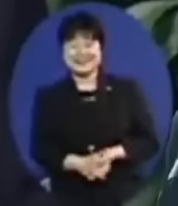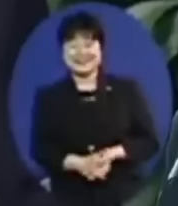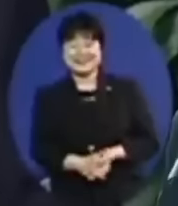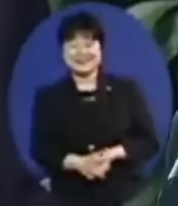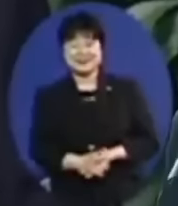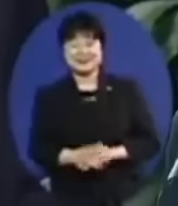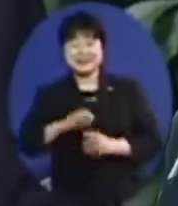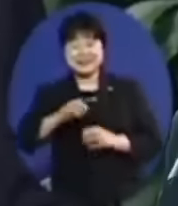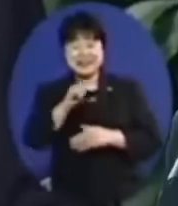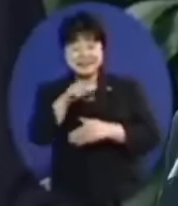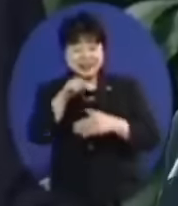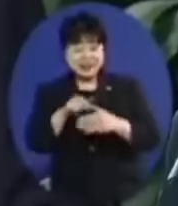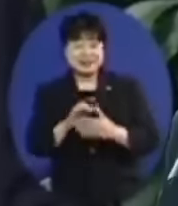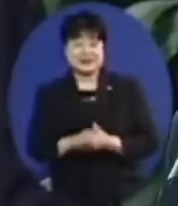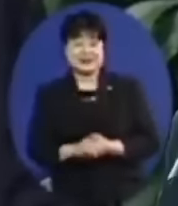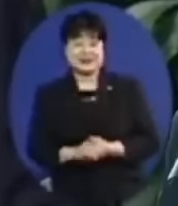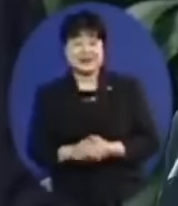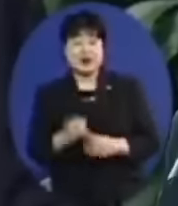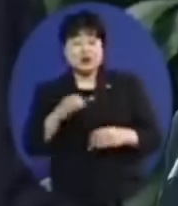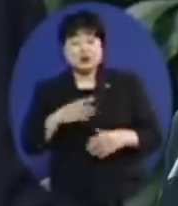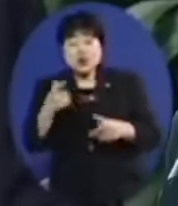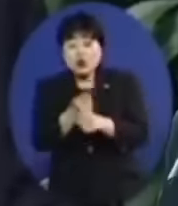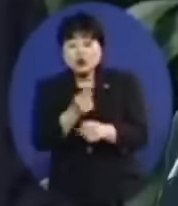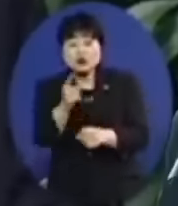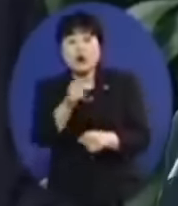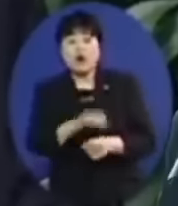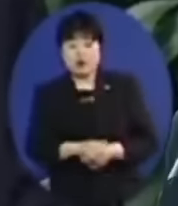오늘 이 세상에 제일 무서운 원수가